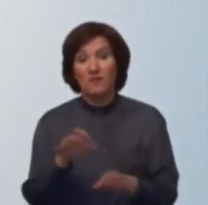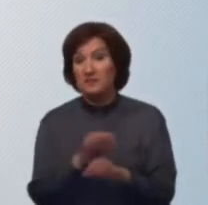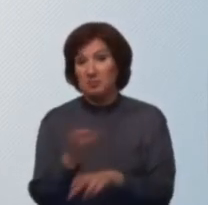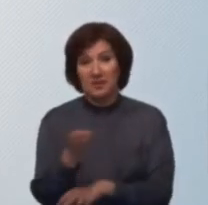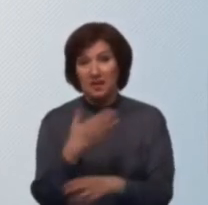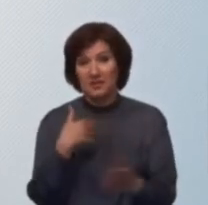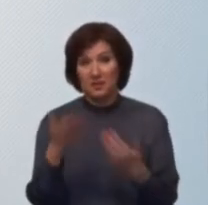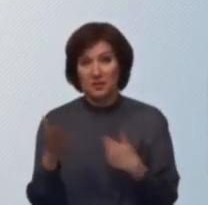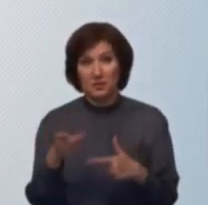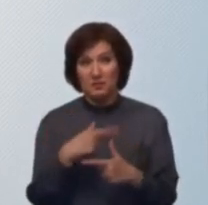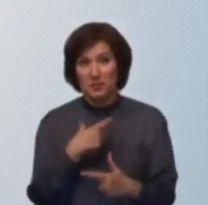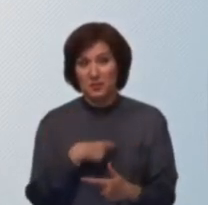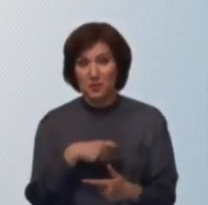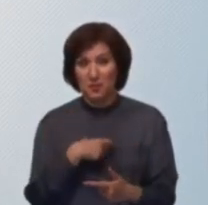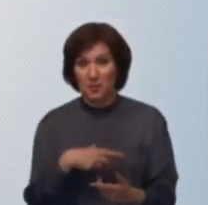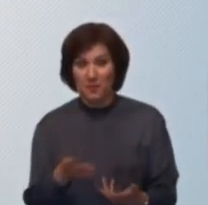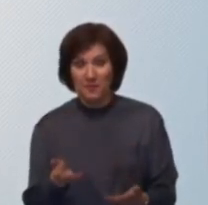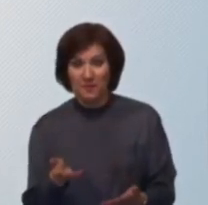між собою.